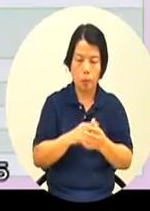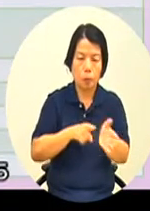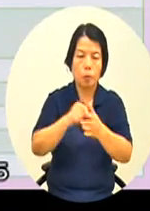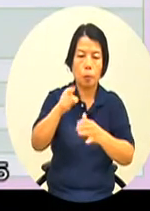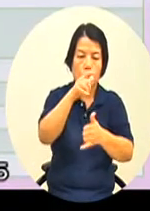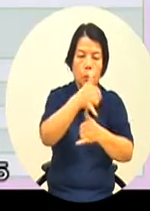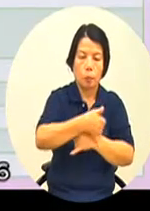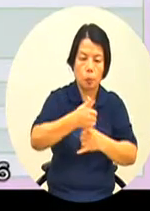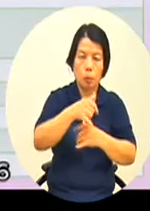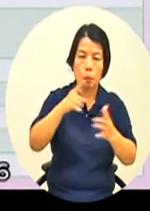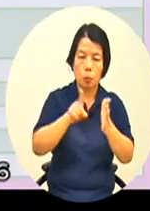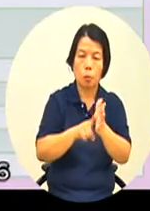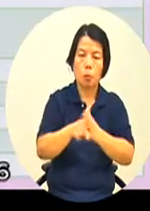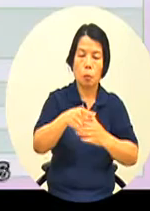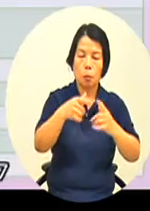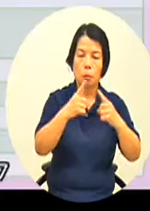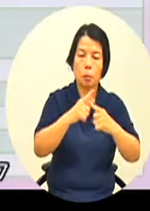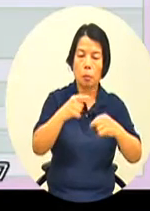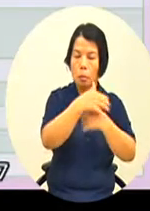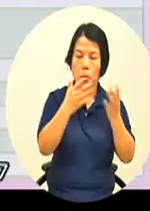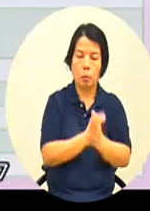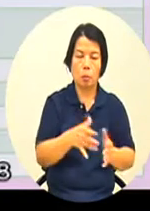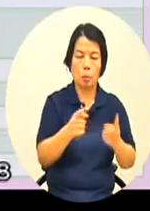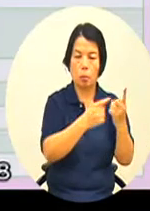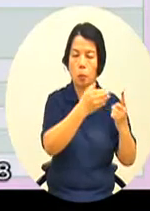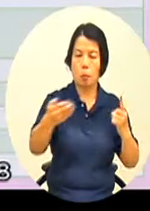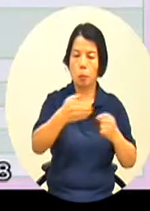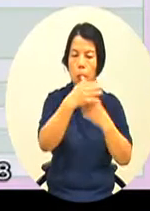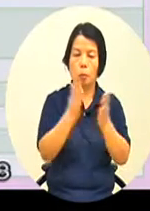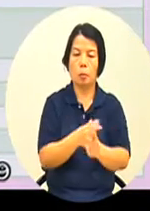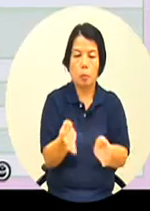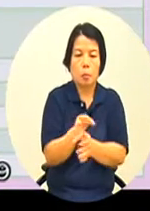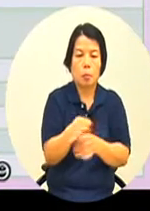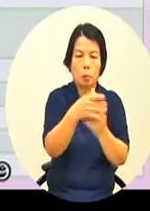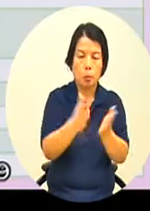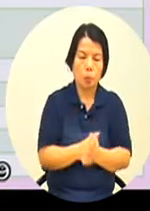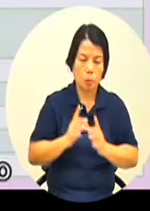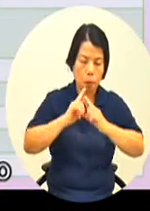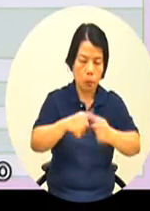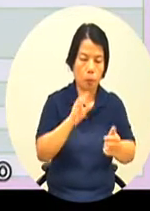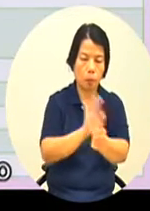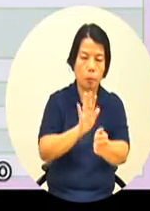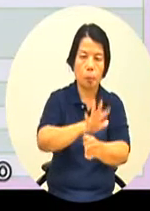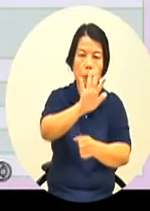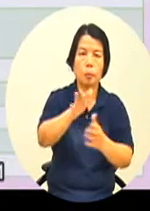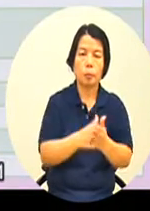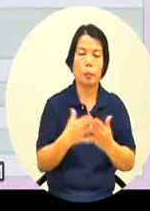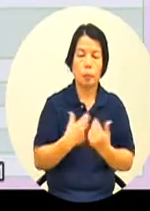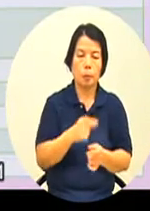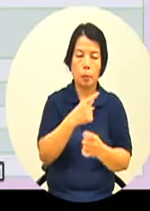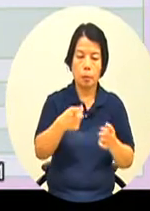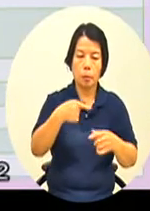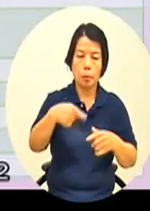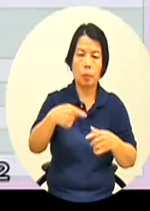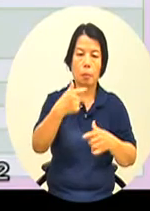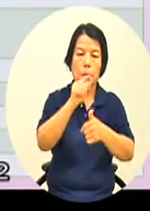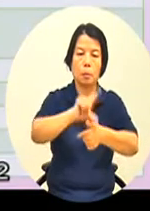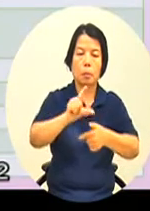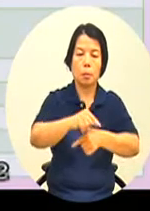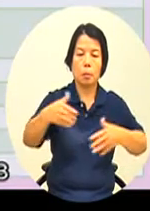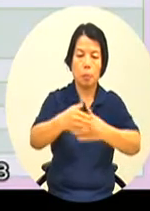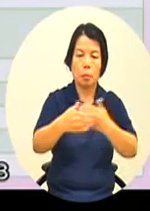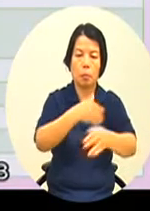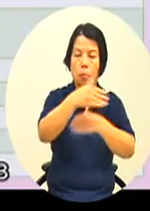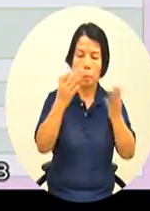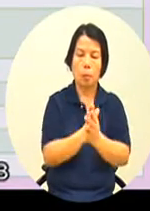服务，我们1999免付费到宅服务，亲友协询服务，一卡通缴规费服务，还有免费视讯法